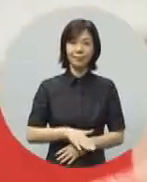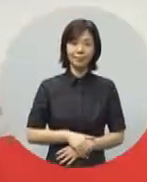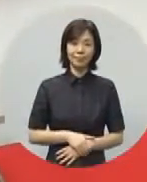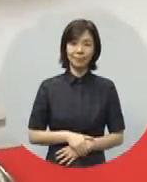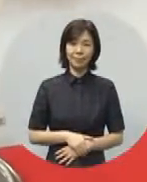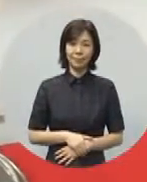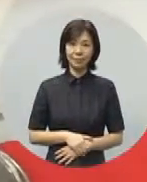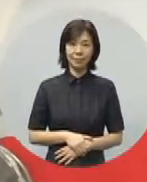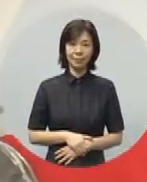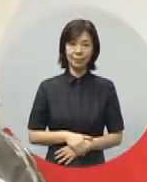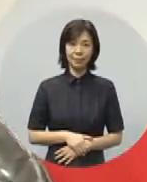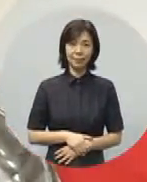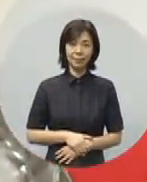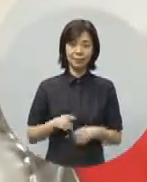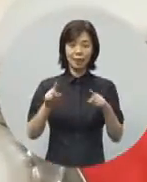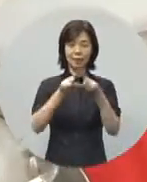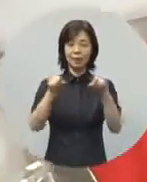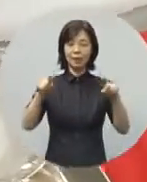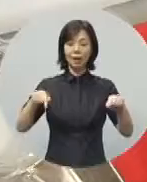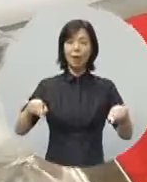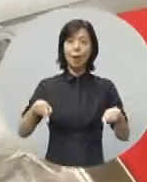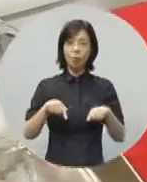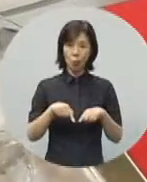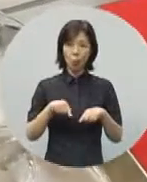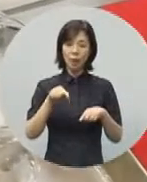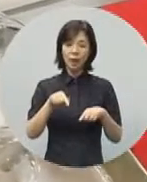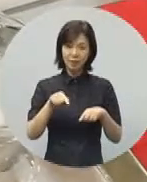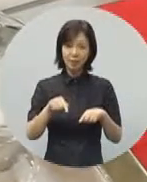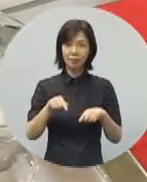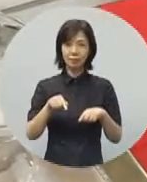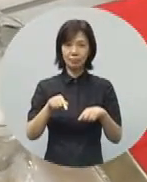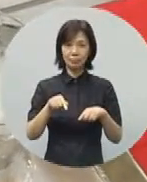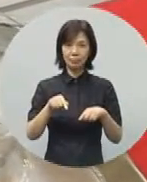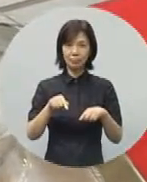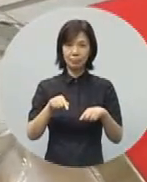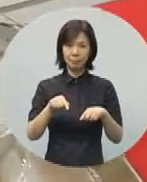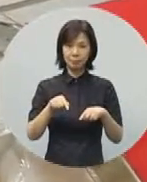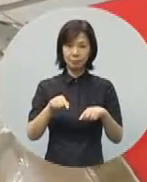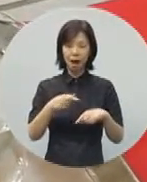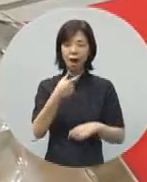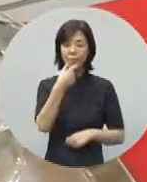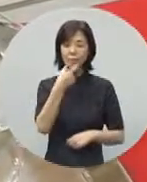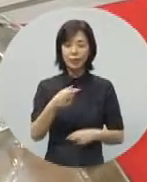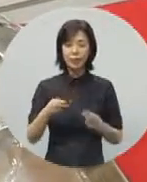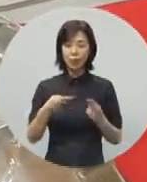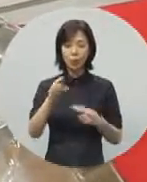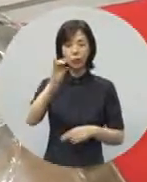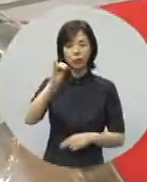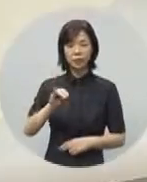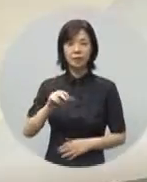続いて春巻きの皮の上にピザ用チーズ、